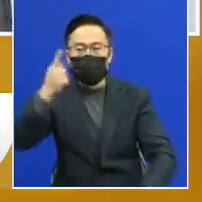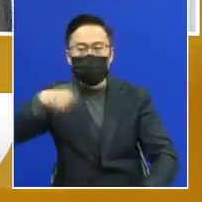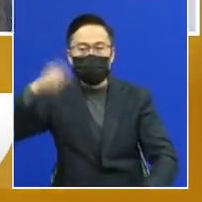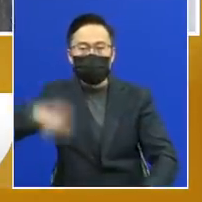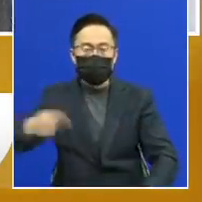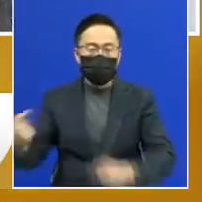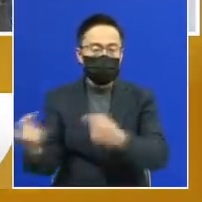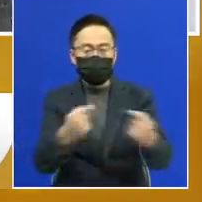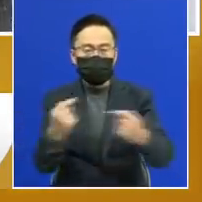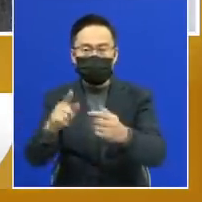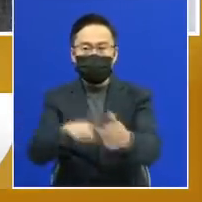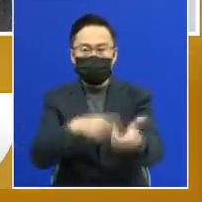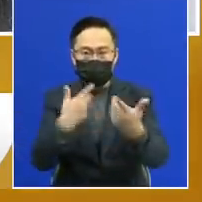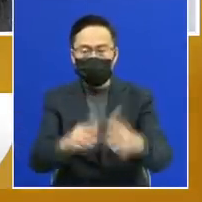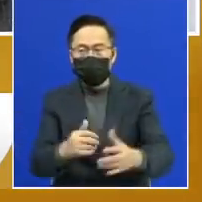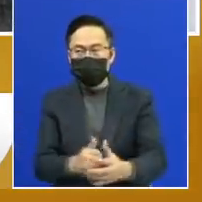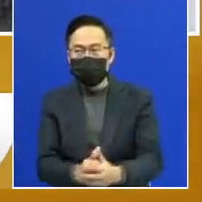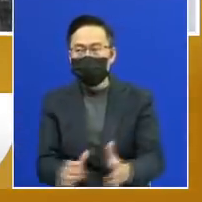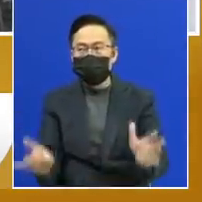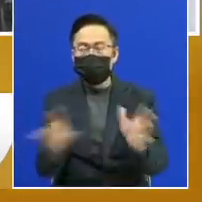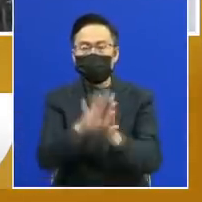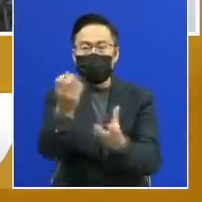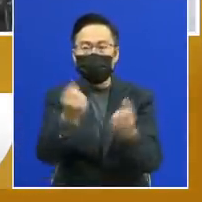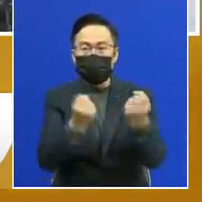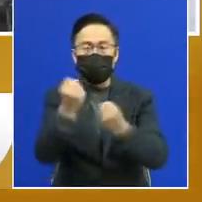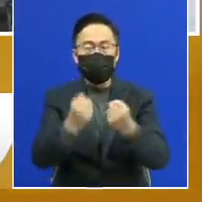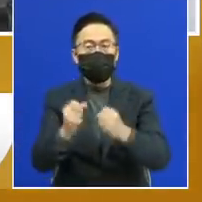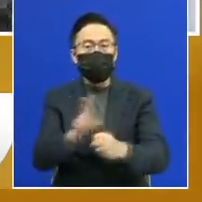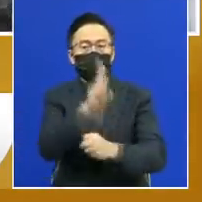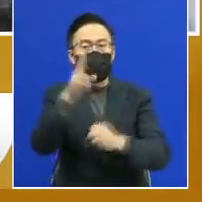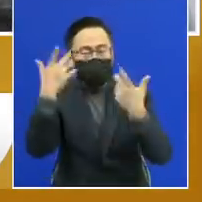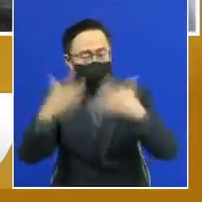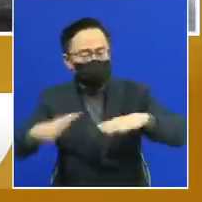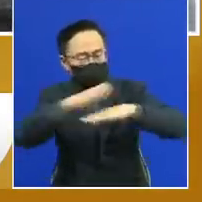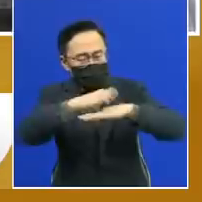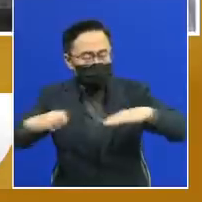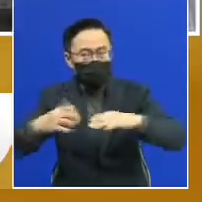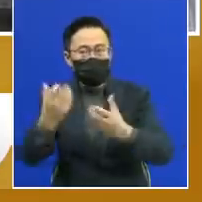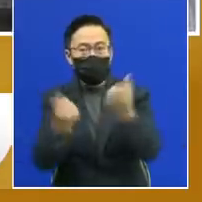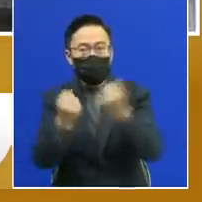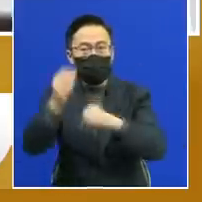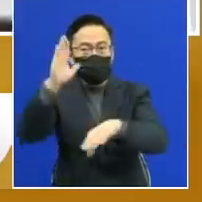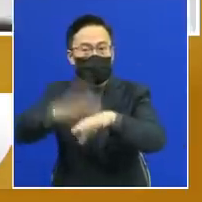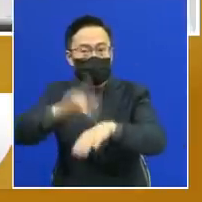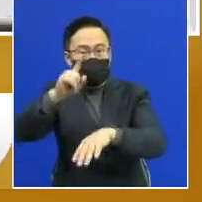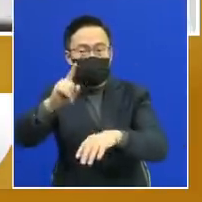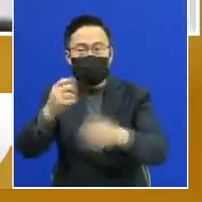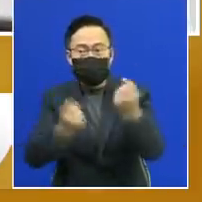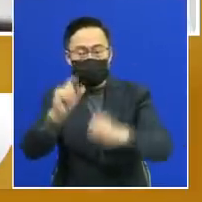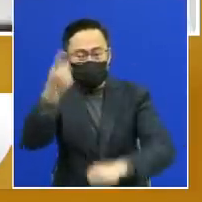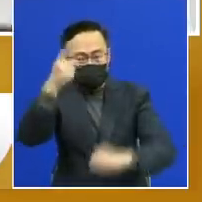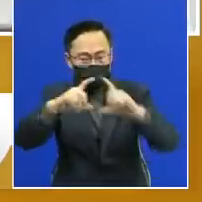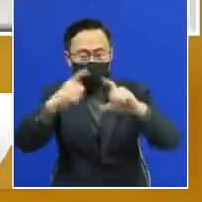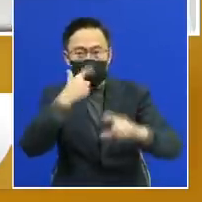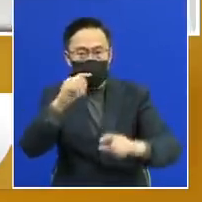ากจ่ายเนี่ยเพราะเขารู้สึกว่าก็รถมันเคยใช้มาแล้วมันไม่ใช่รถใหม่อะไรมันอา